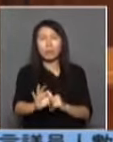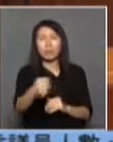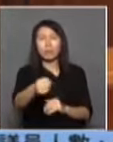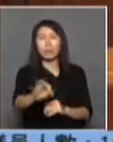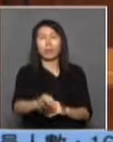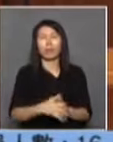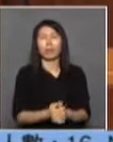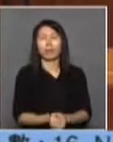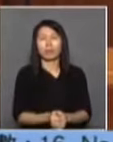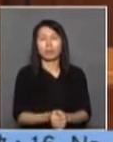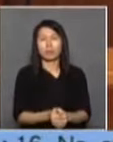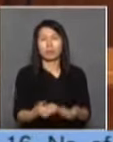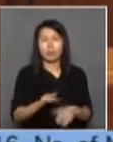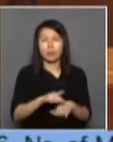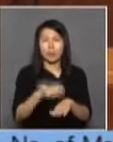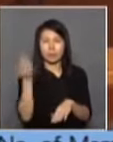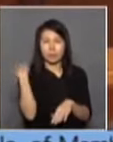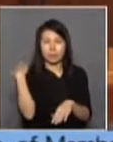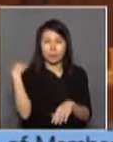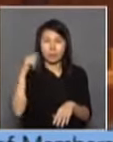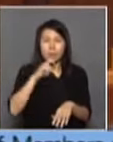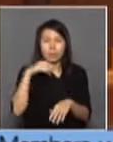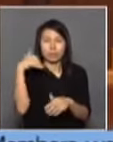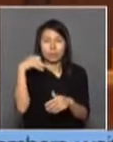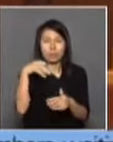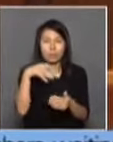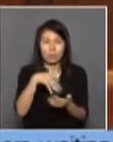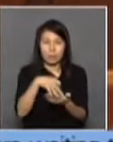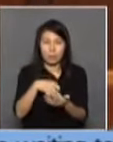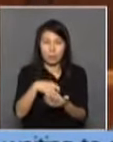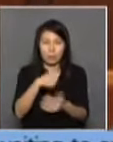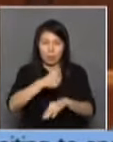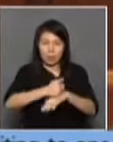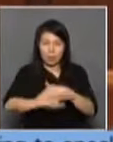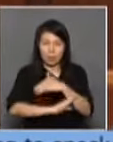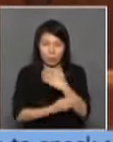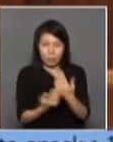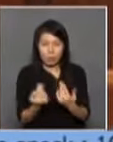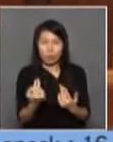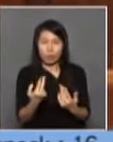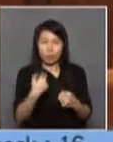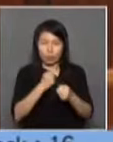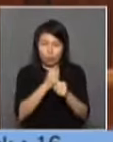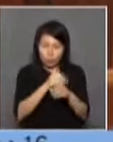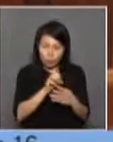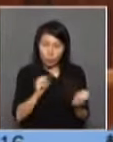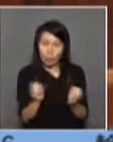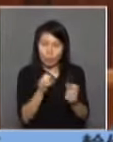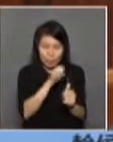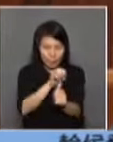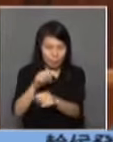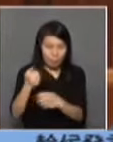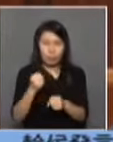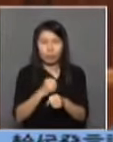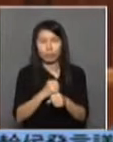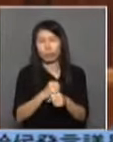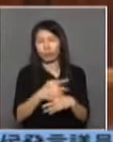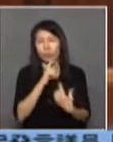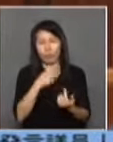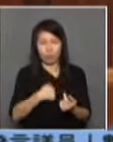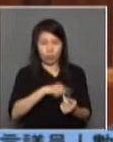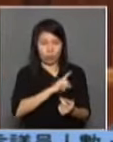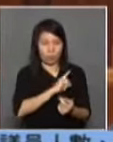曾經參與過基本法起草同埋諮詢工作嘅一個香港人咧，可以喺度向